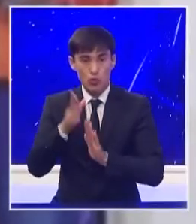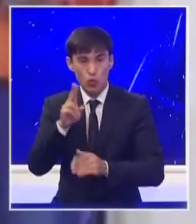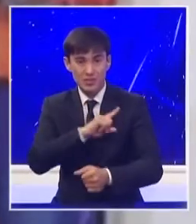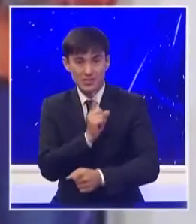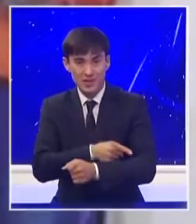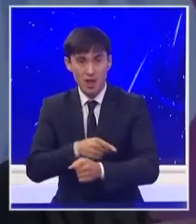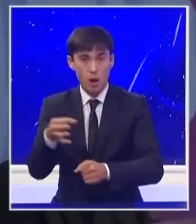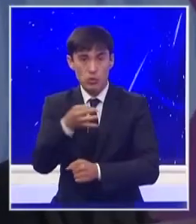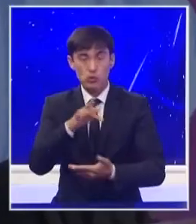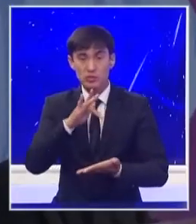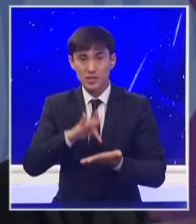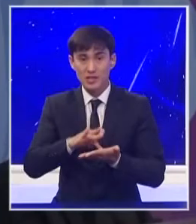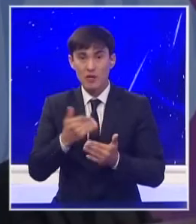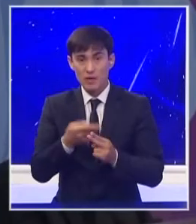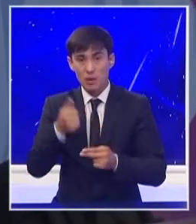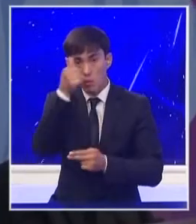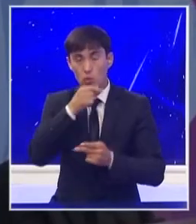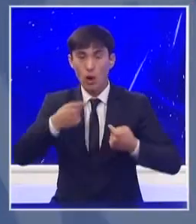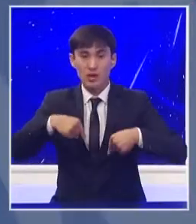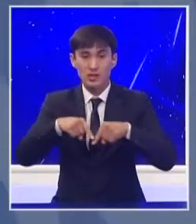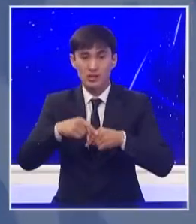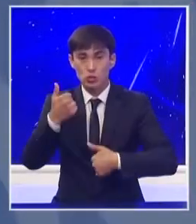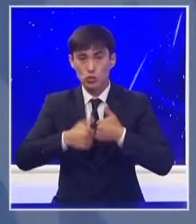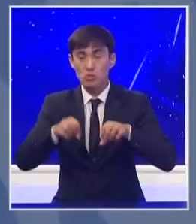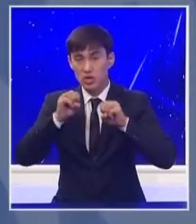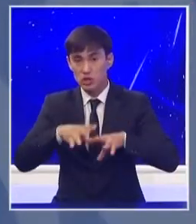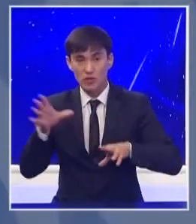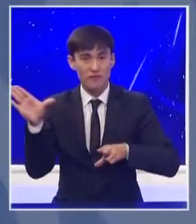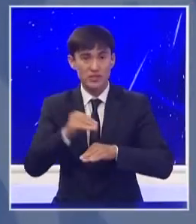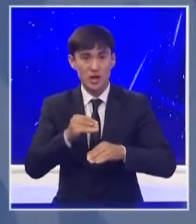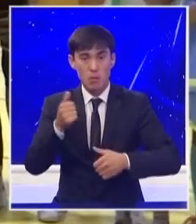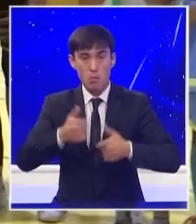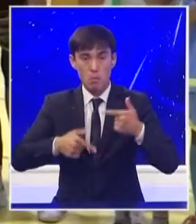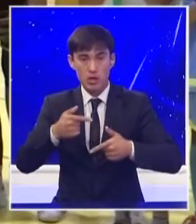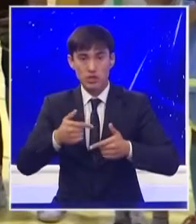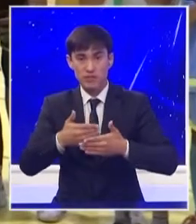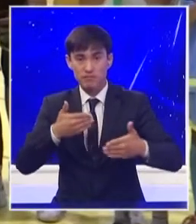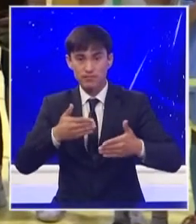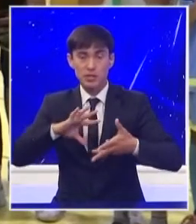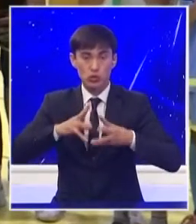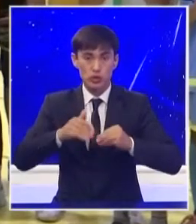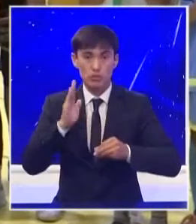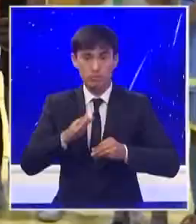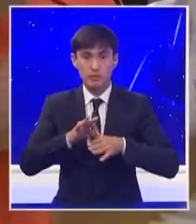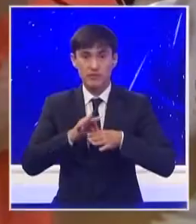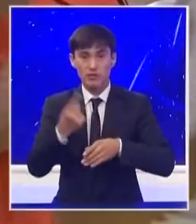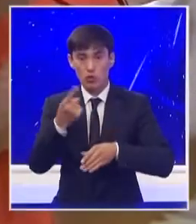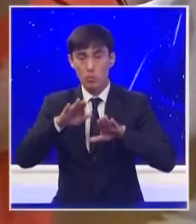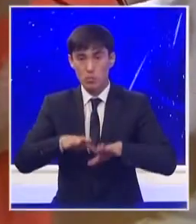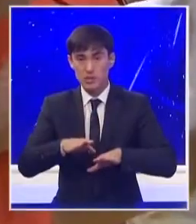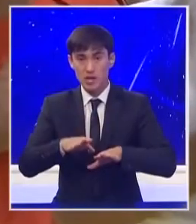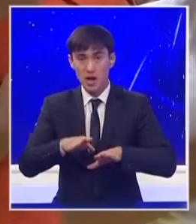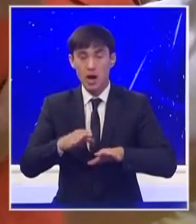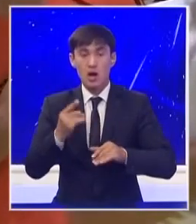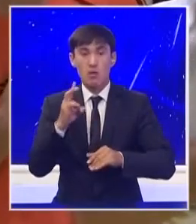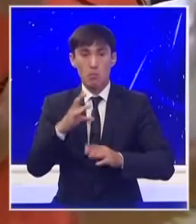них сильнее в областном центре, то в этом году организаторами турнира было решено все матчи, и предварительные, и заключительные, провести в одном месте, а